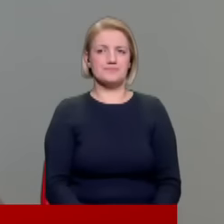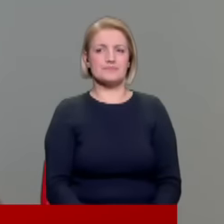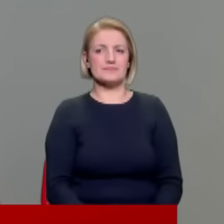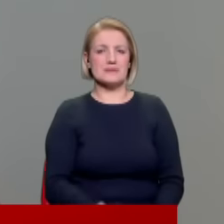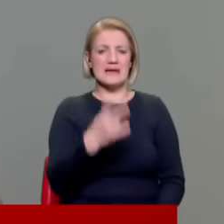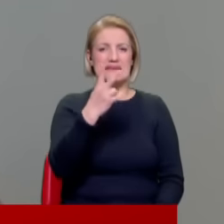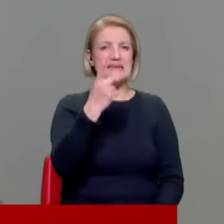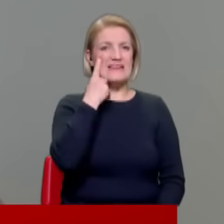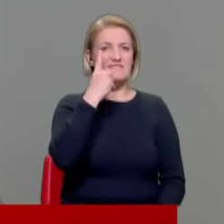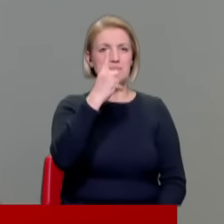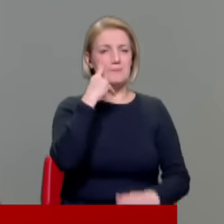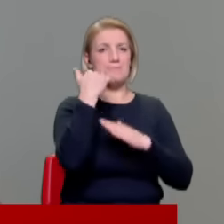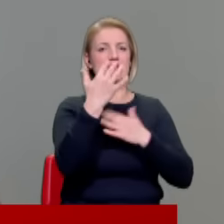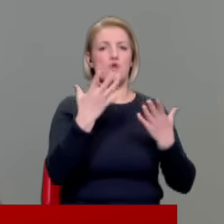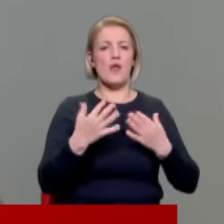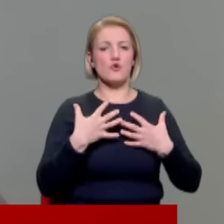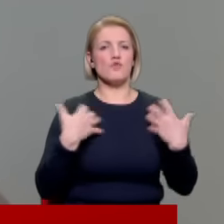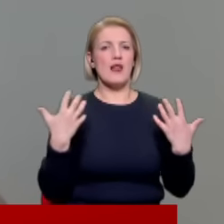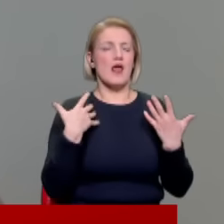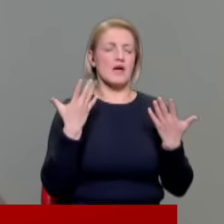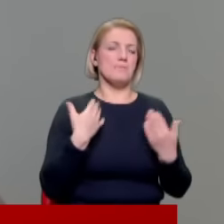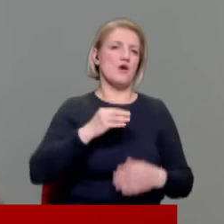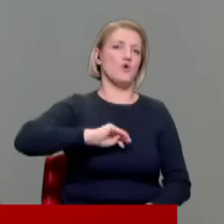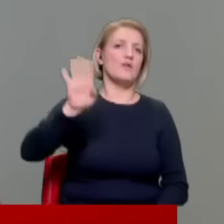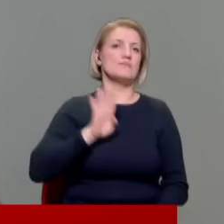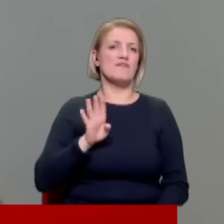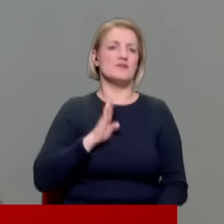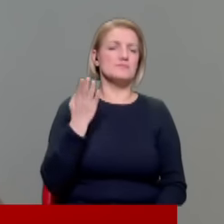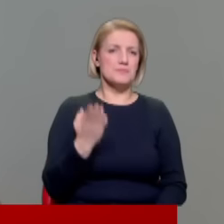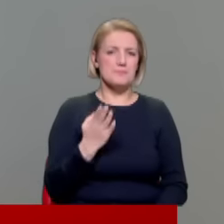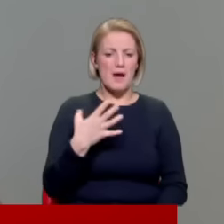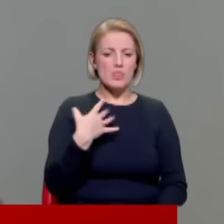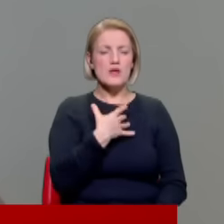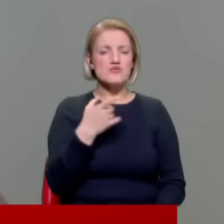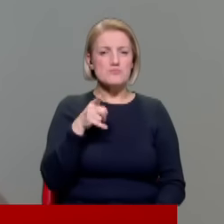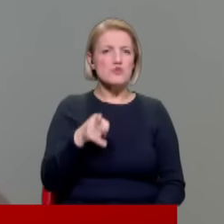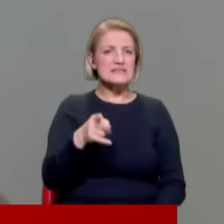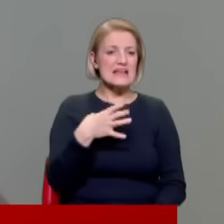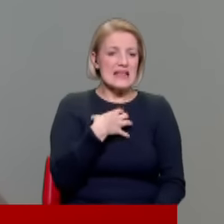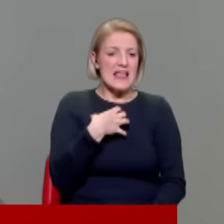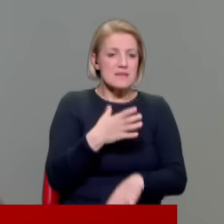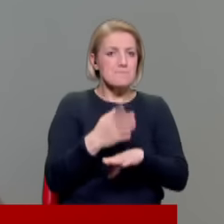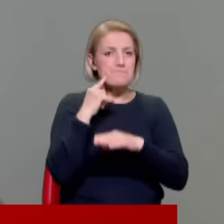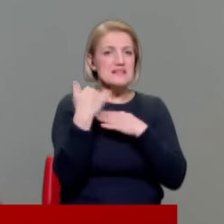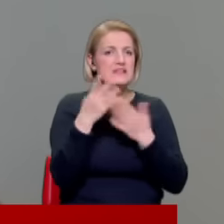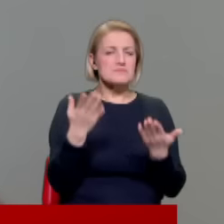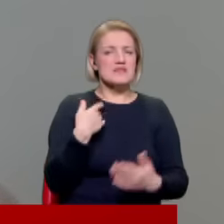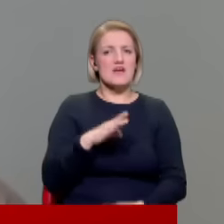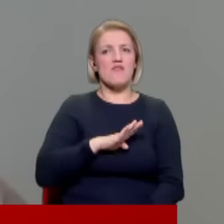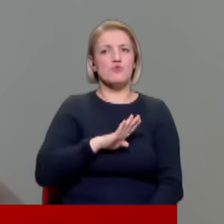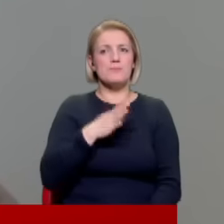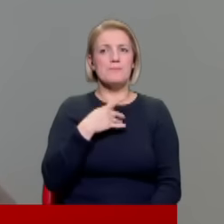İki devlet bir millet olarak güvenerek yolladık yavrumuzu. Anneciğim dedim, en azından burası kendi milletimiz yavrum